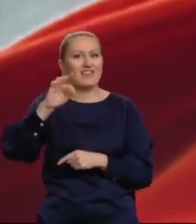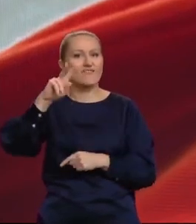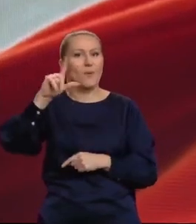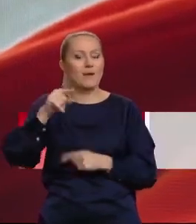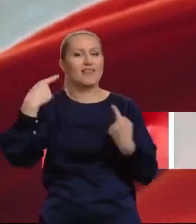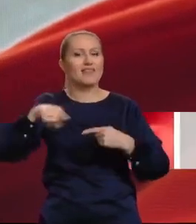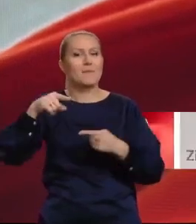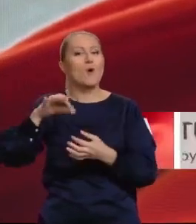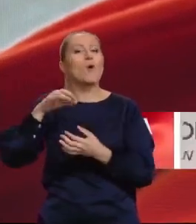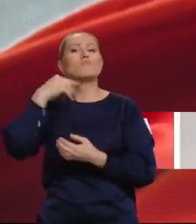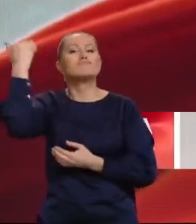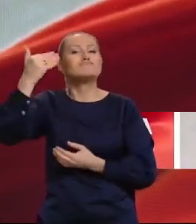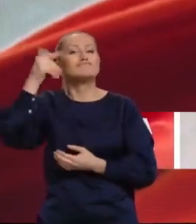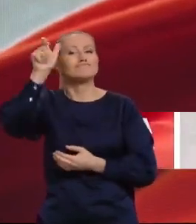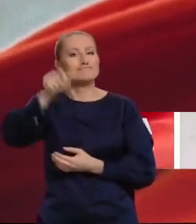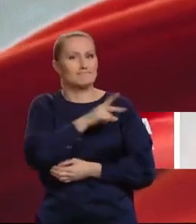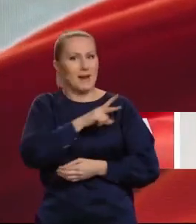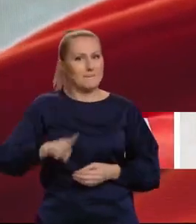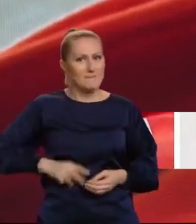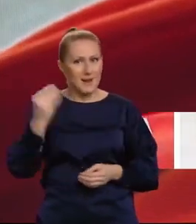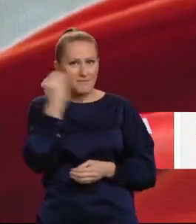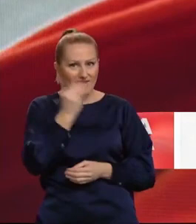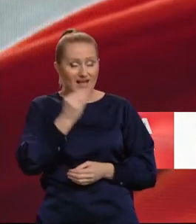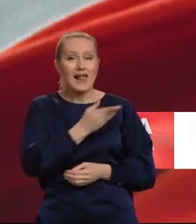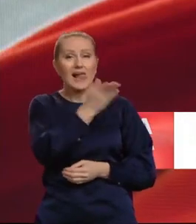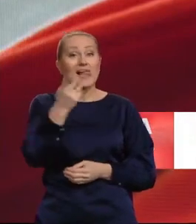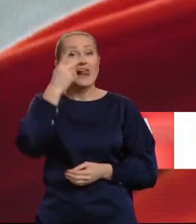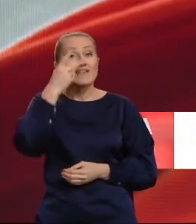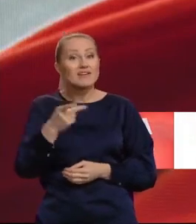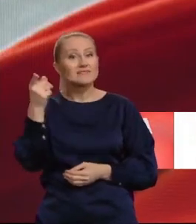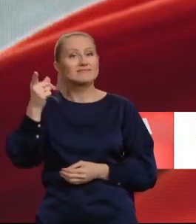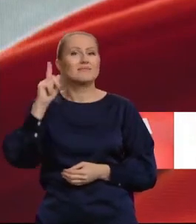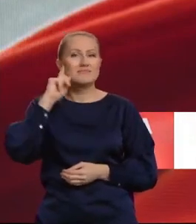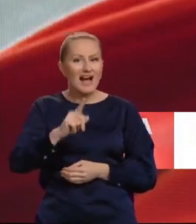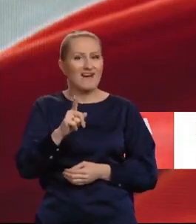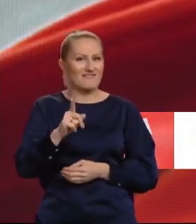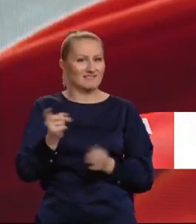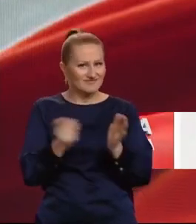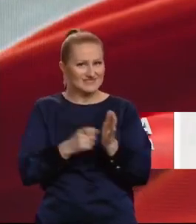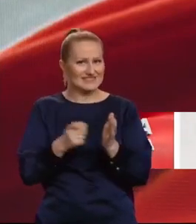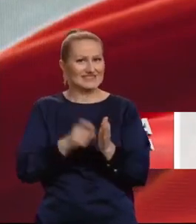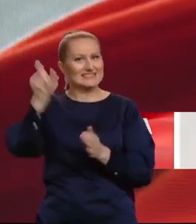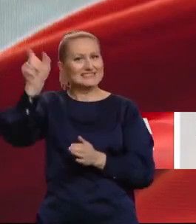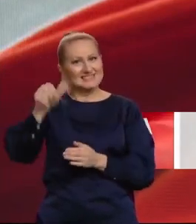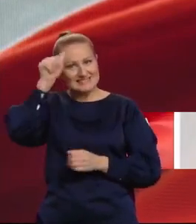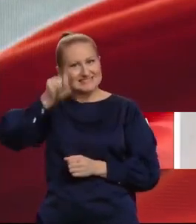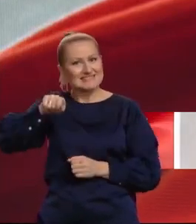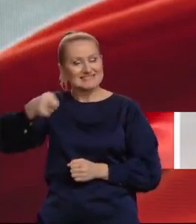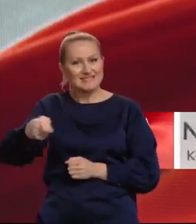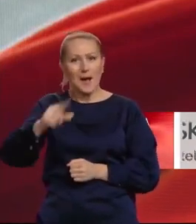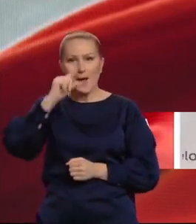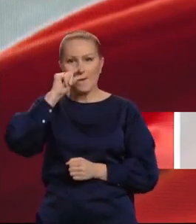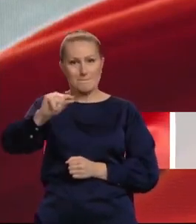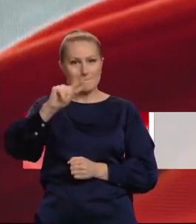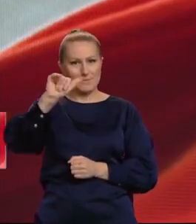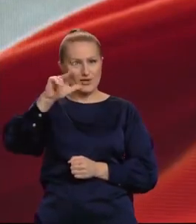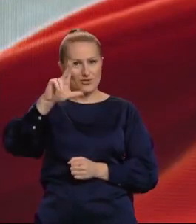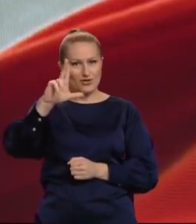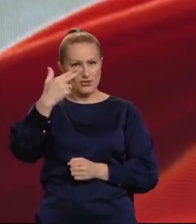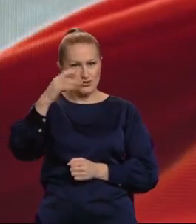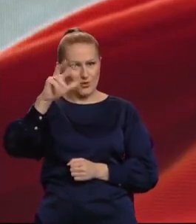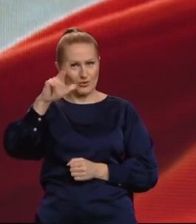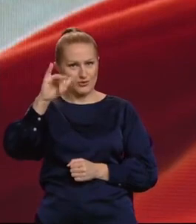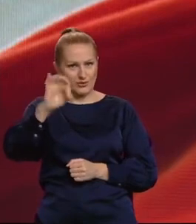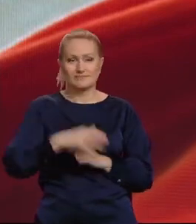pan premier Morawiecki, który jak widzicie zasłużył bardzo solidnie na swój znany pseudonim Pinokio. 30